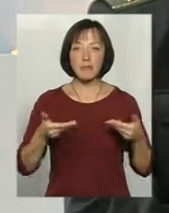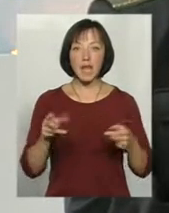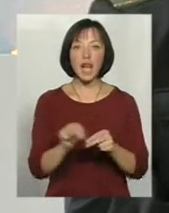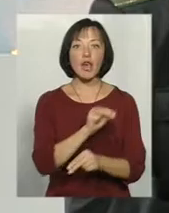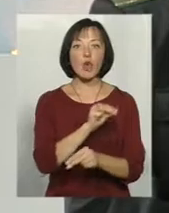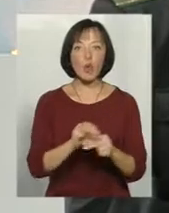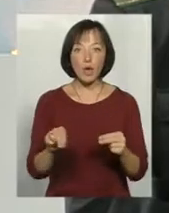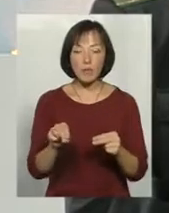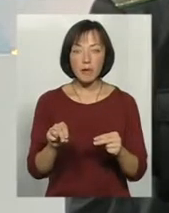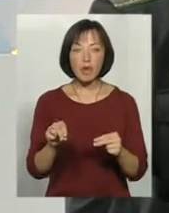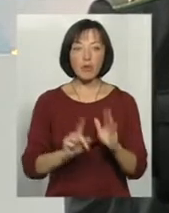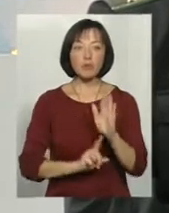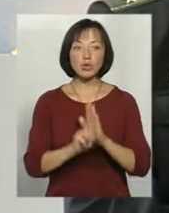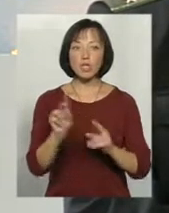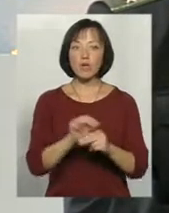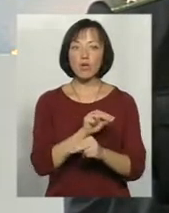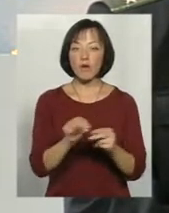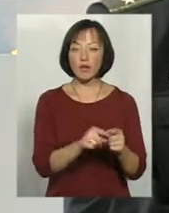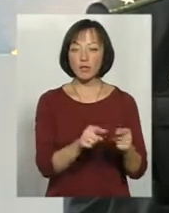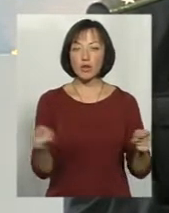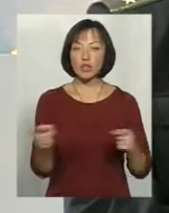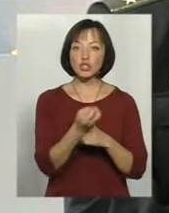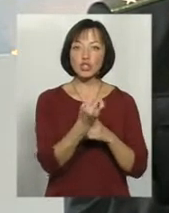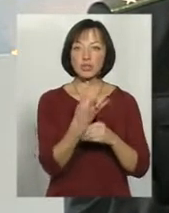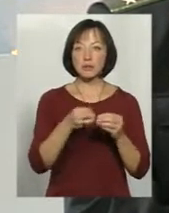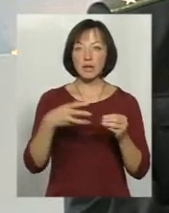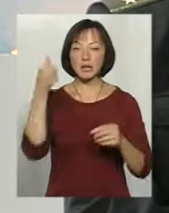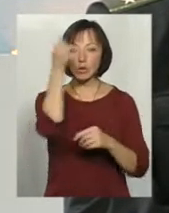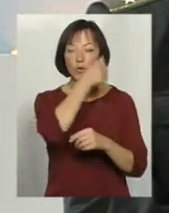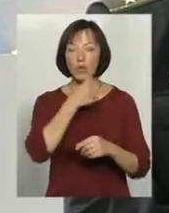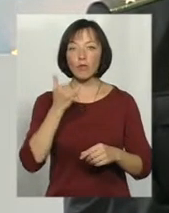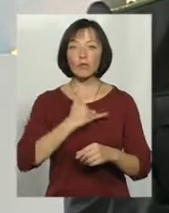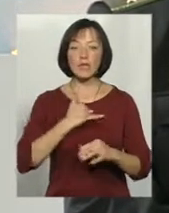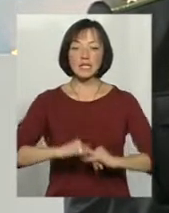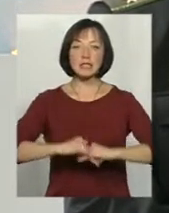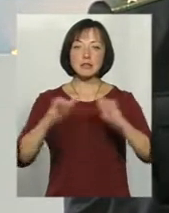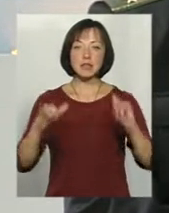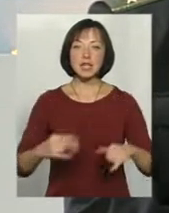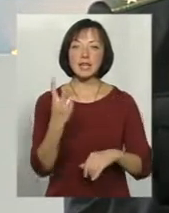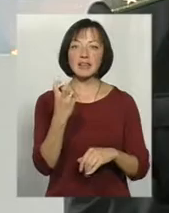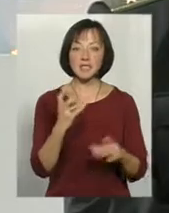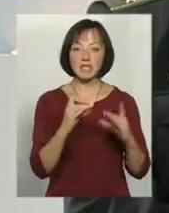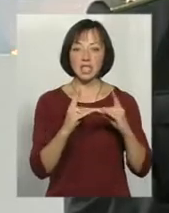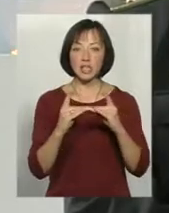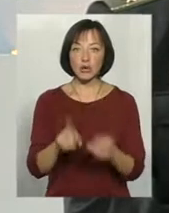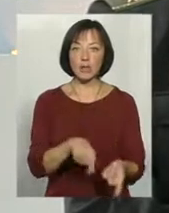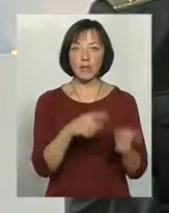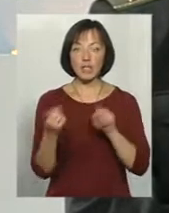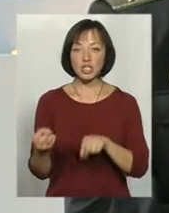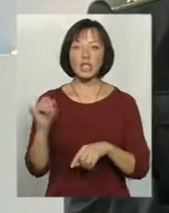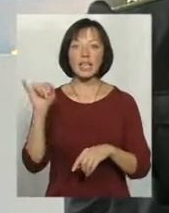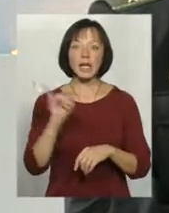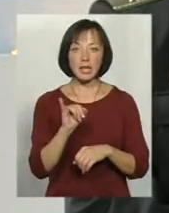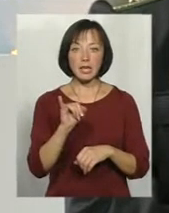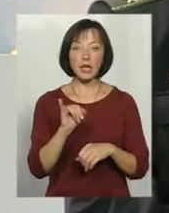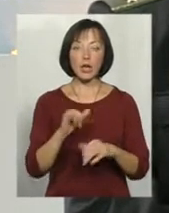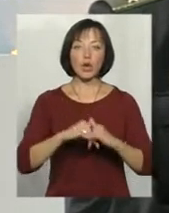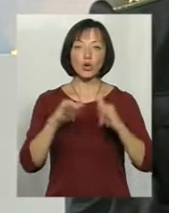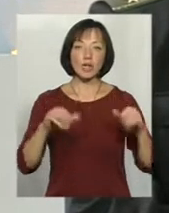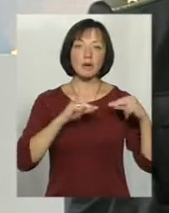лікуємо, лікували, почали лікувати на протязі 14-15 років, нас збільшили штат на 200 ліжок, ми перейшли і